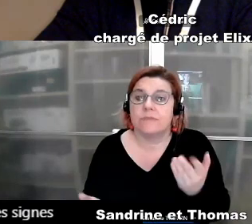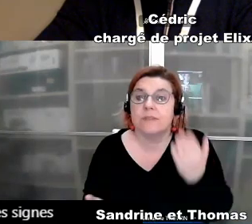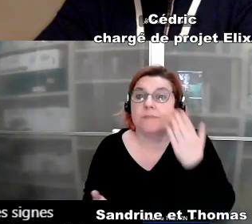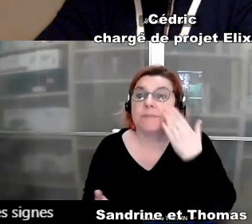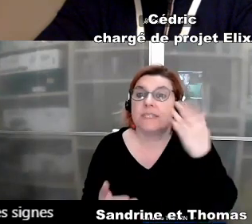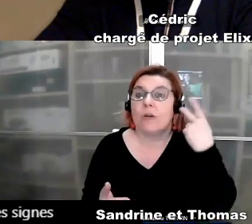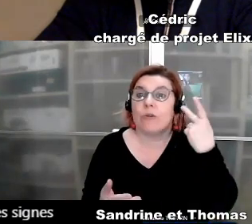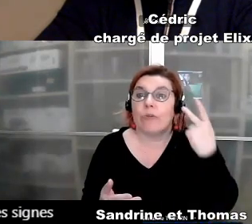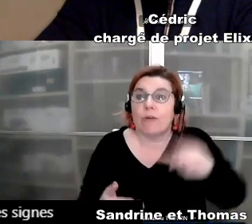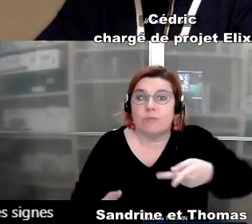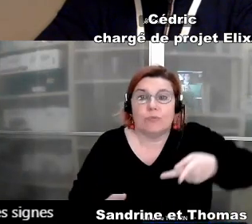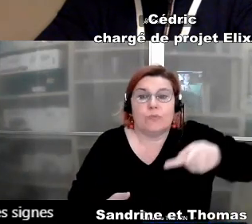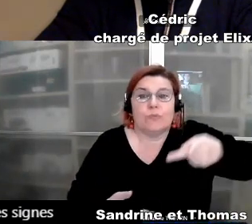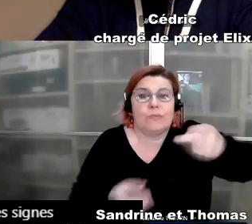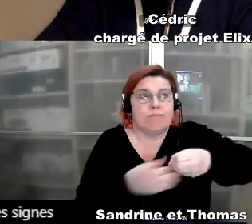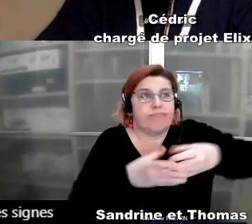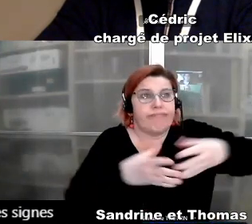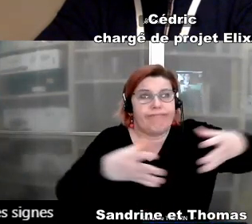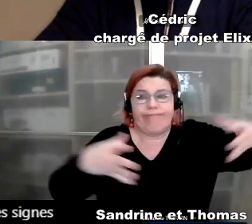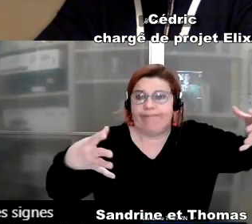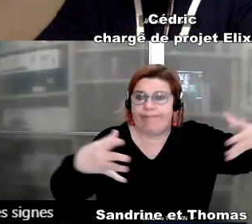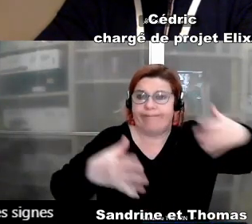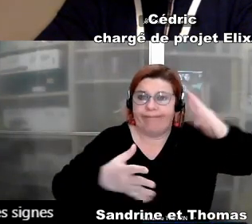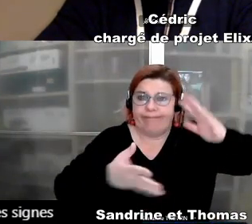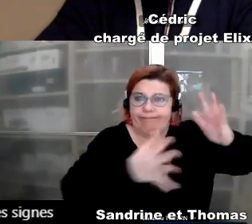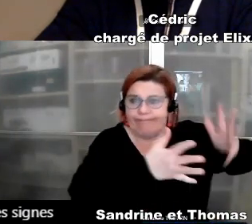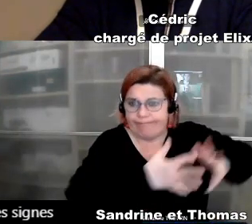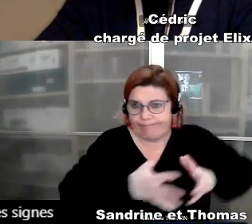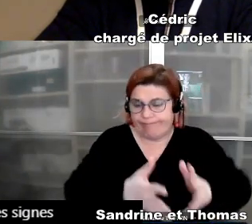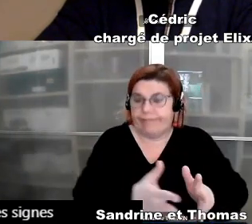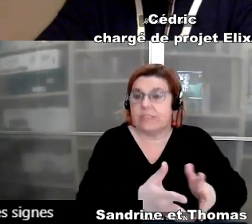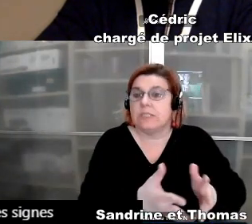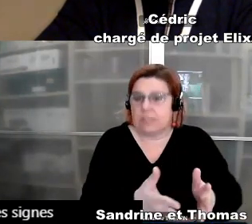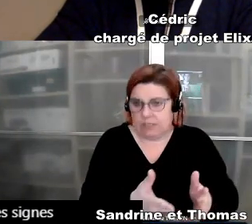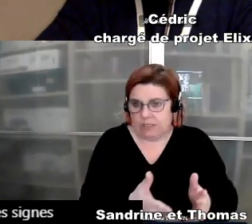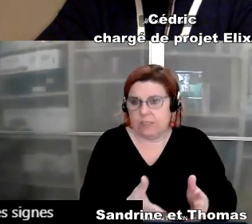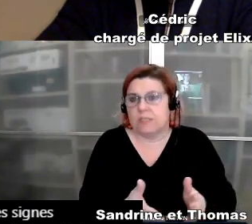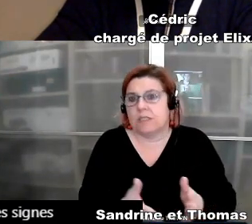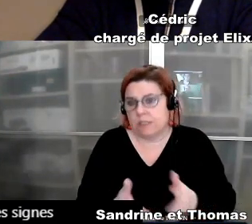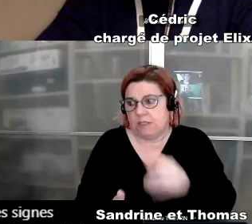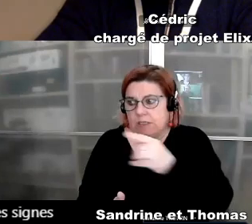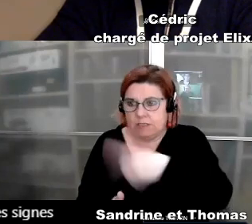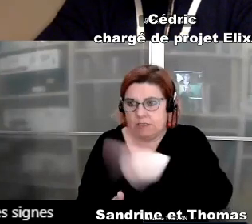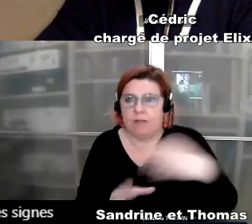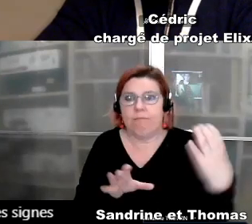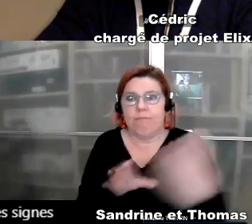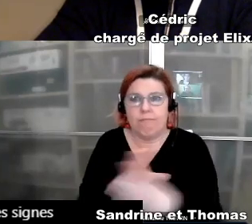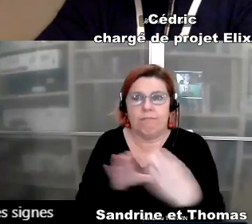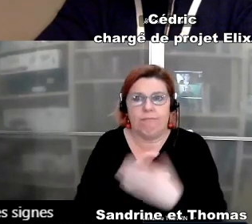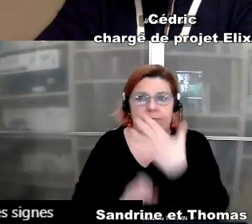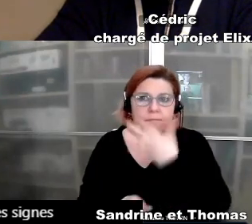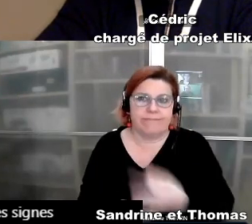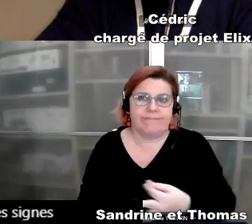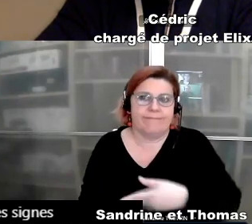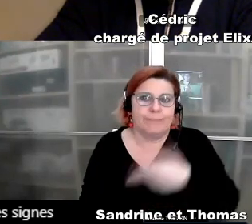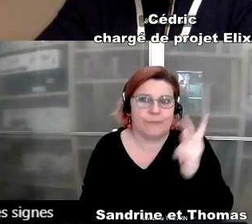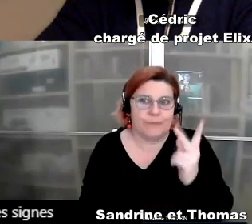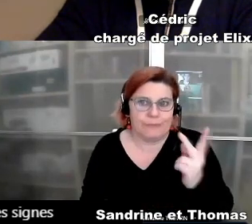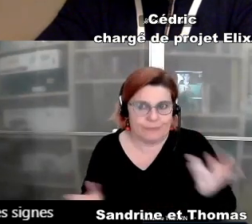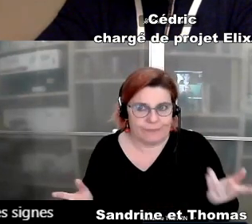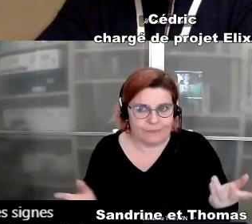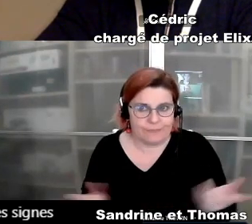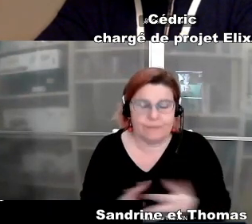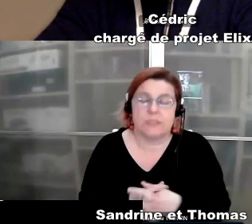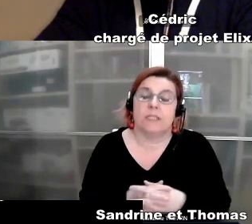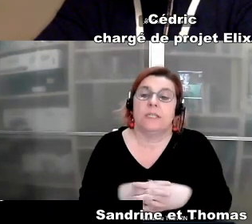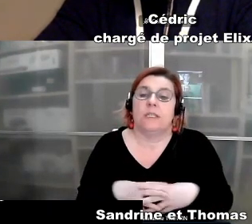d'entendants qui seront signés, plus facile sera la communication entre tous.